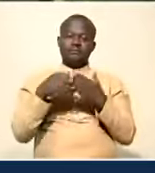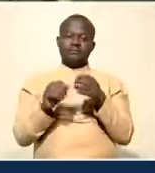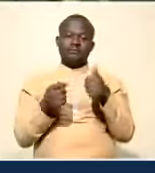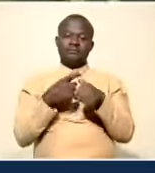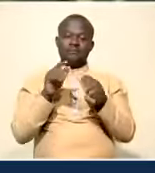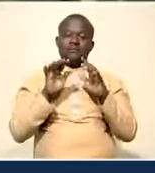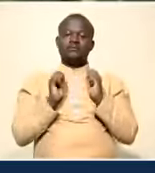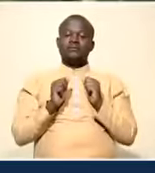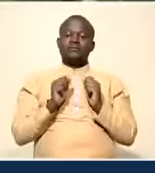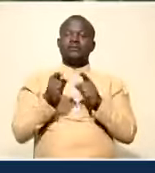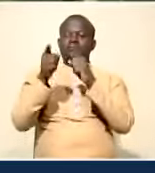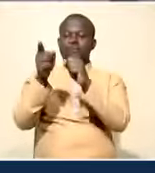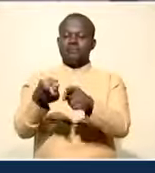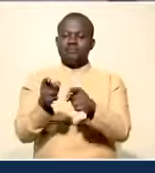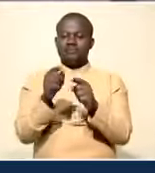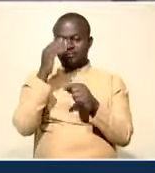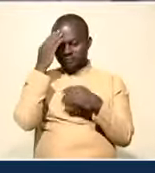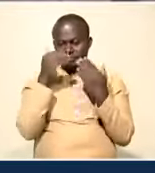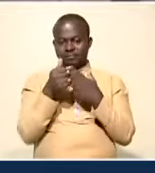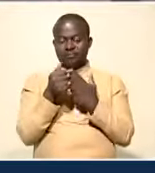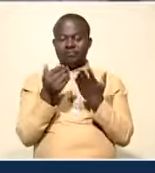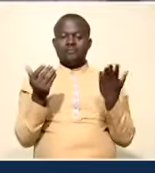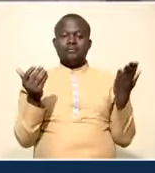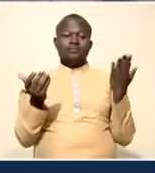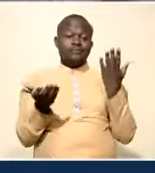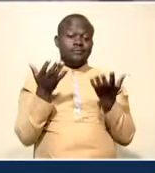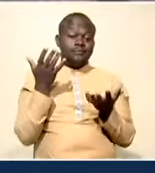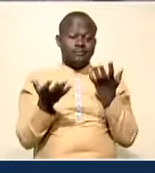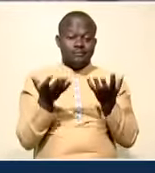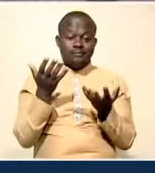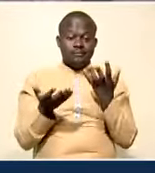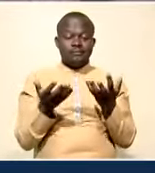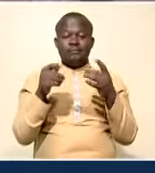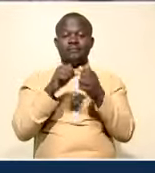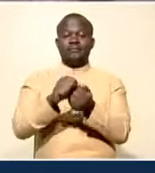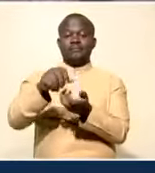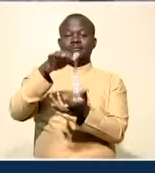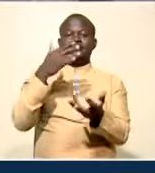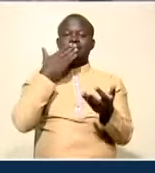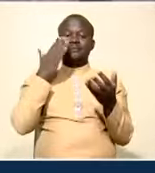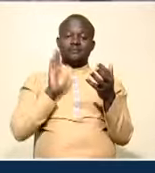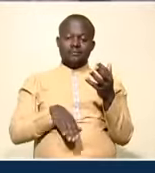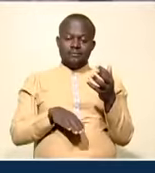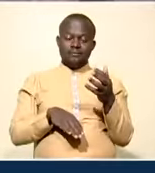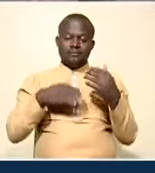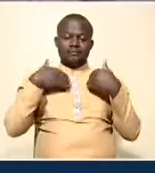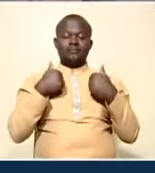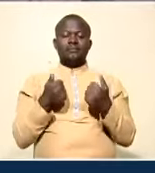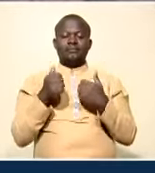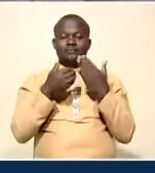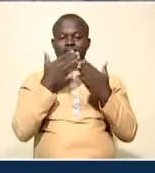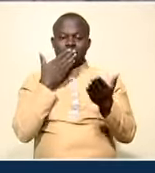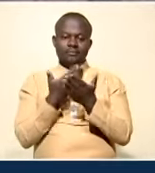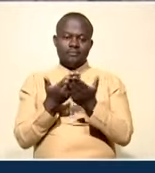icyambere no kwirinda kuhaza buri gihe kuko ibyo ari byo byose bizana imyuka mibi ku buzima nago ari